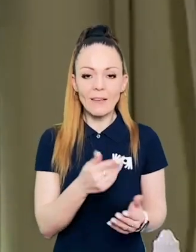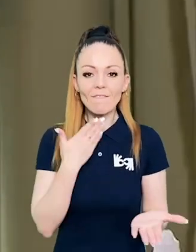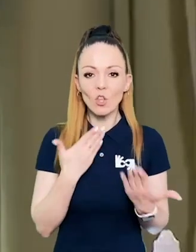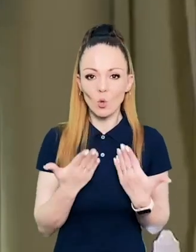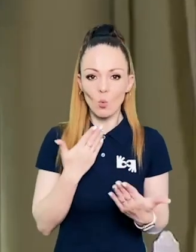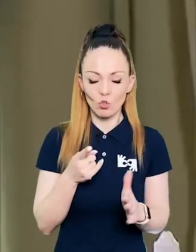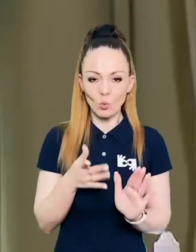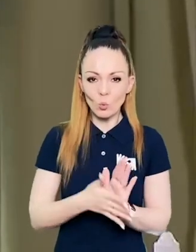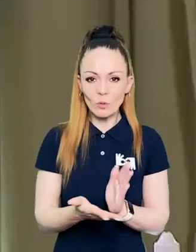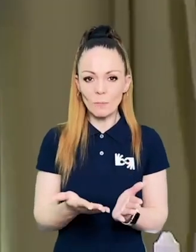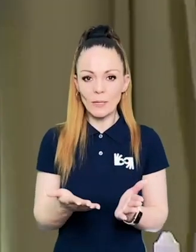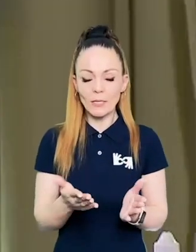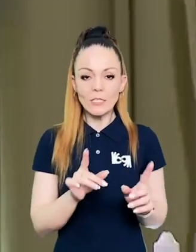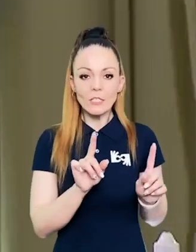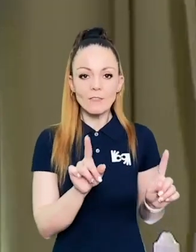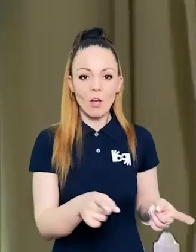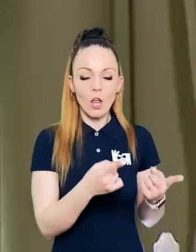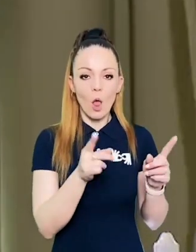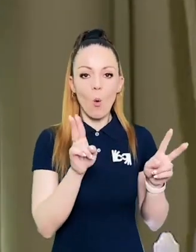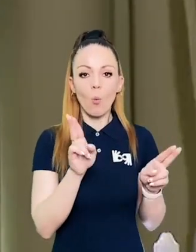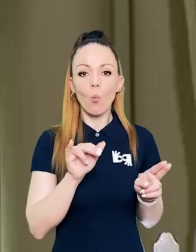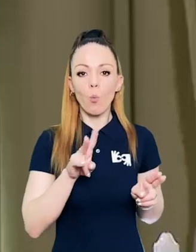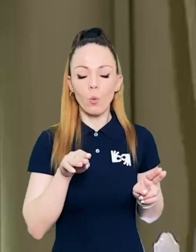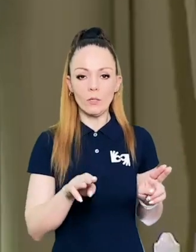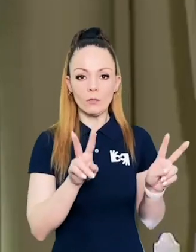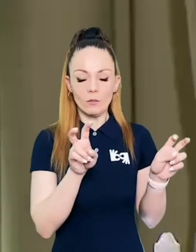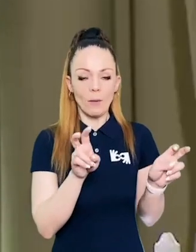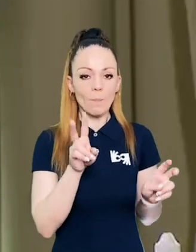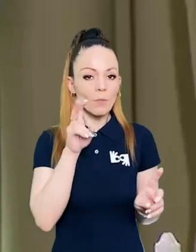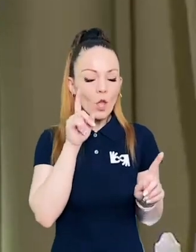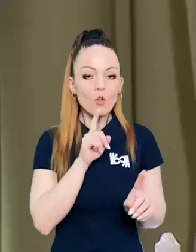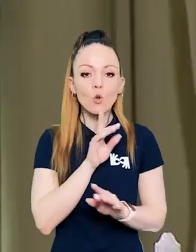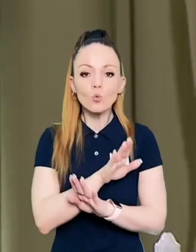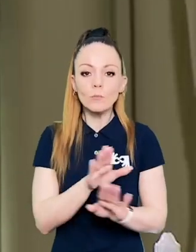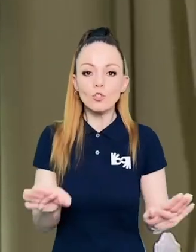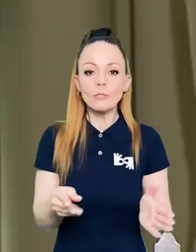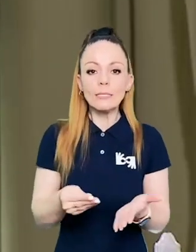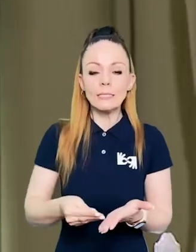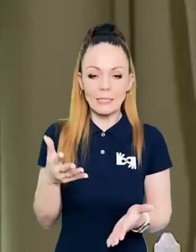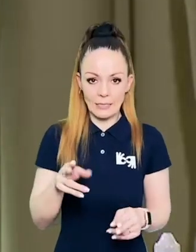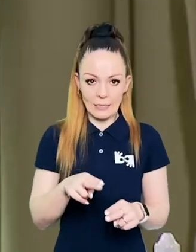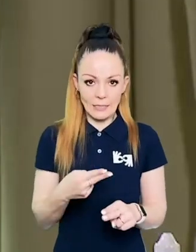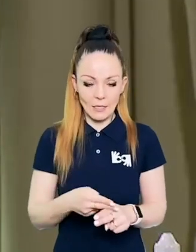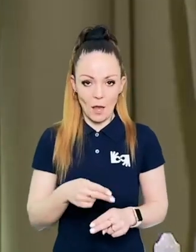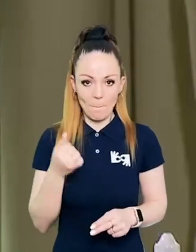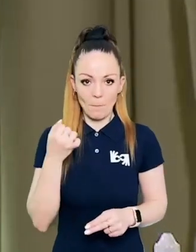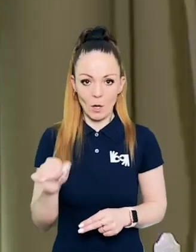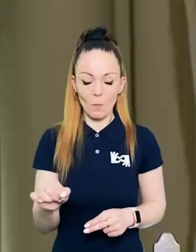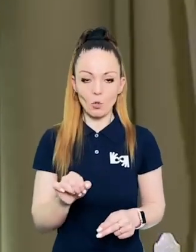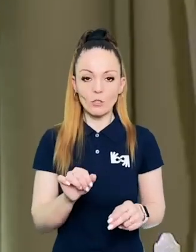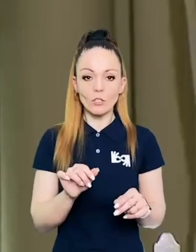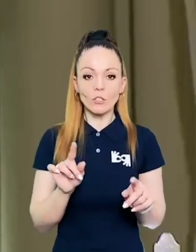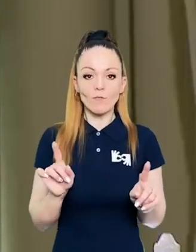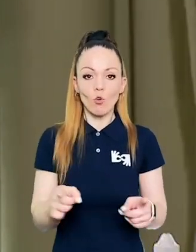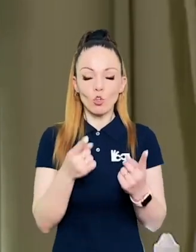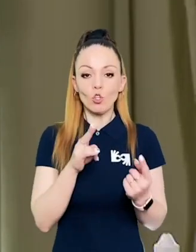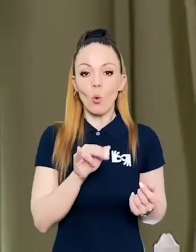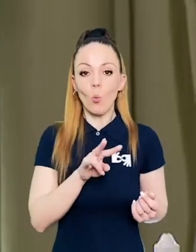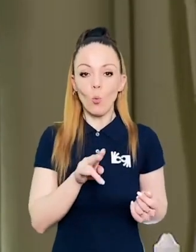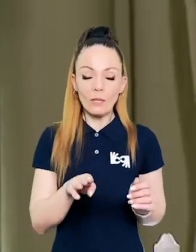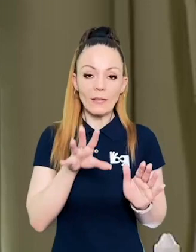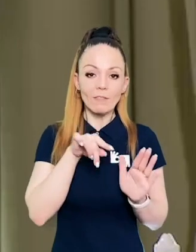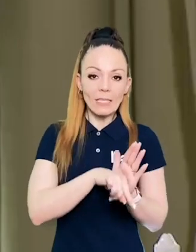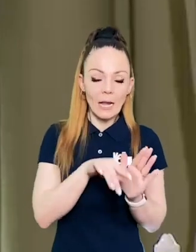от це відношення, розумієте, створили культ, не розуміючи цінність цієї перемоги, створюючи